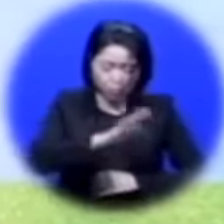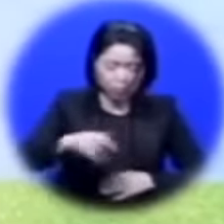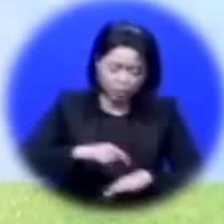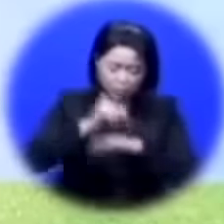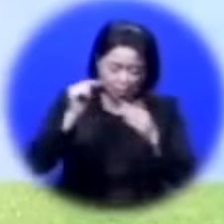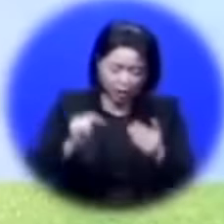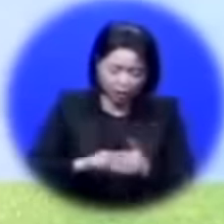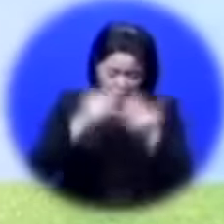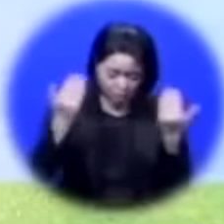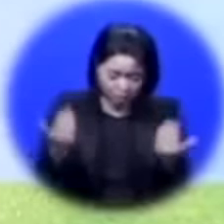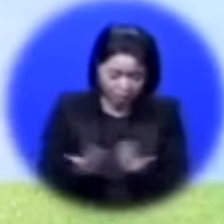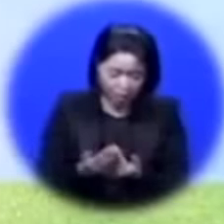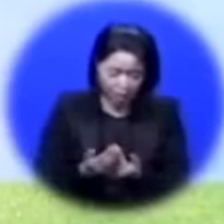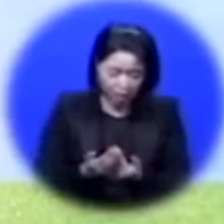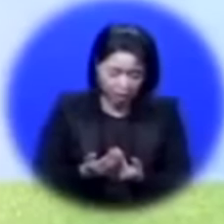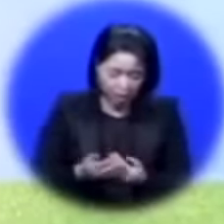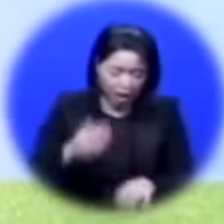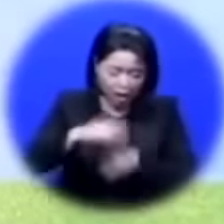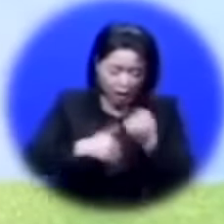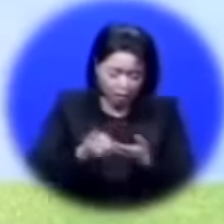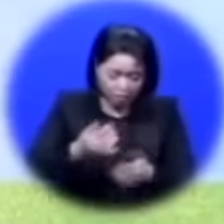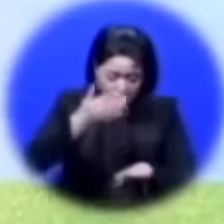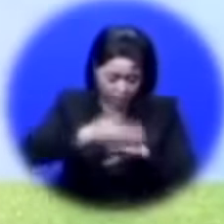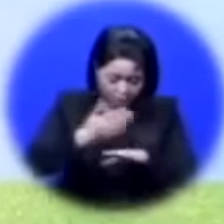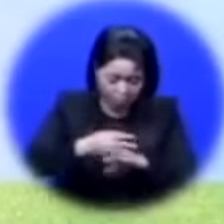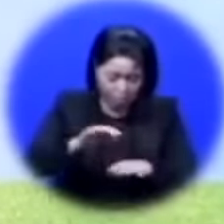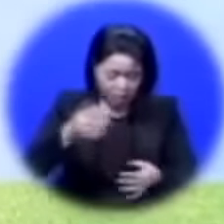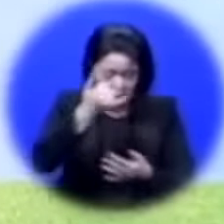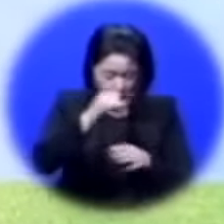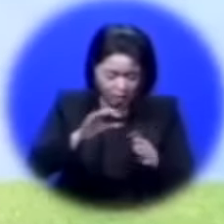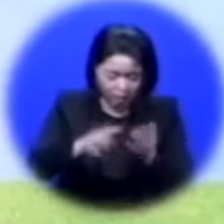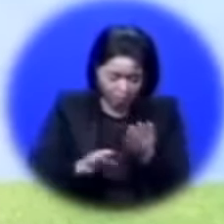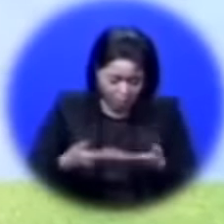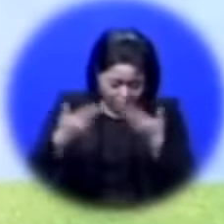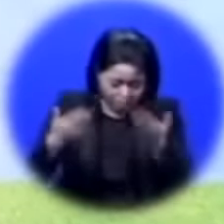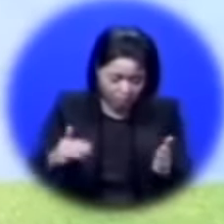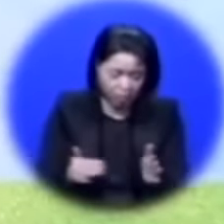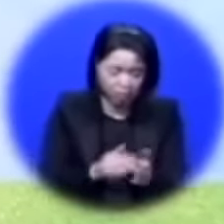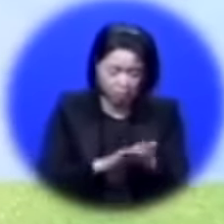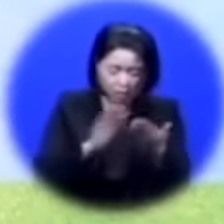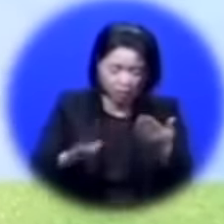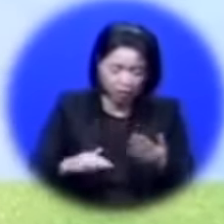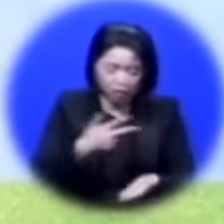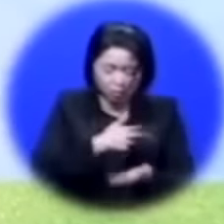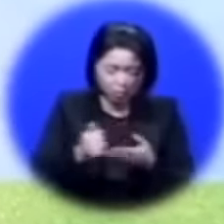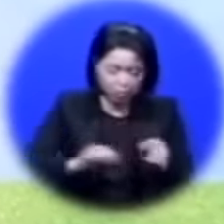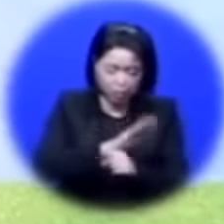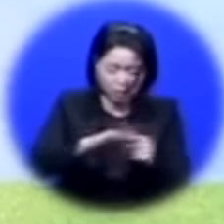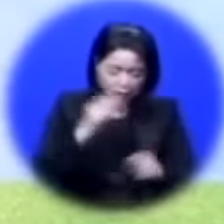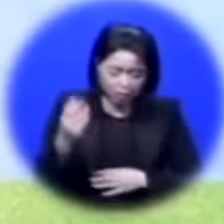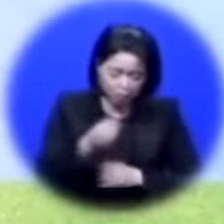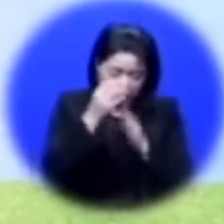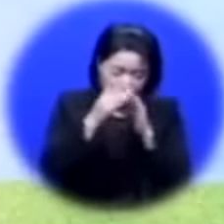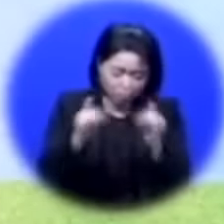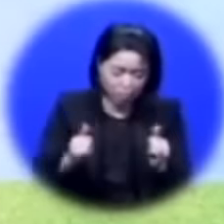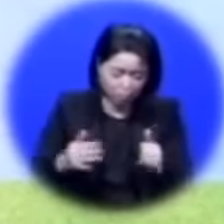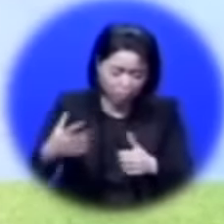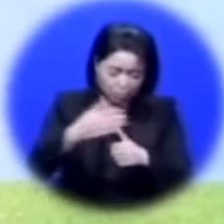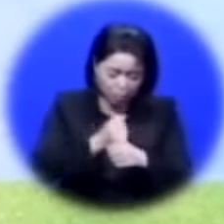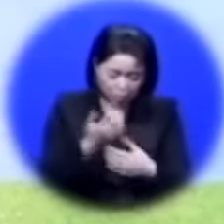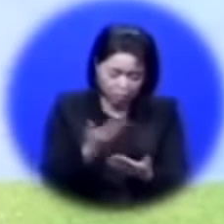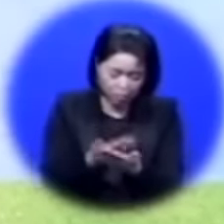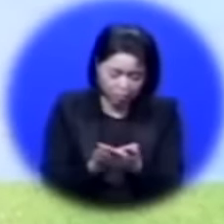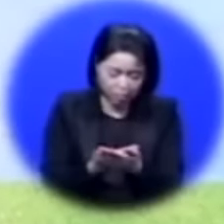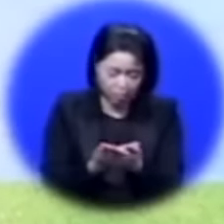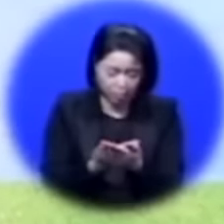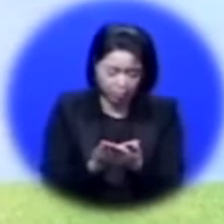마음을 다하여 하나님께 감사의 여물을 드렸습니다 주님 사랑하는 성도들을 붙들어주소서